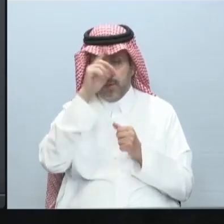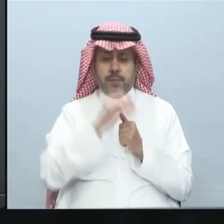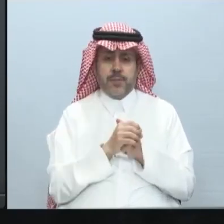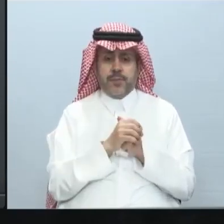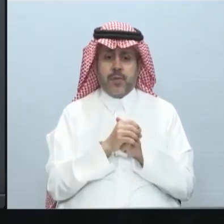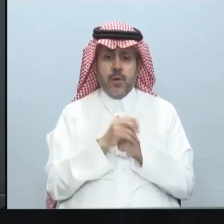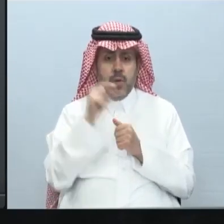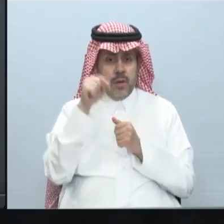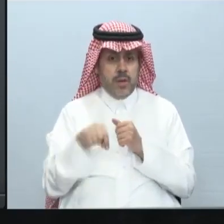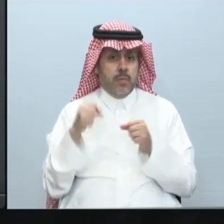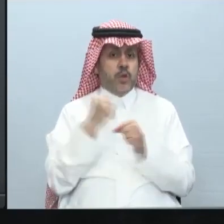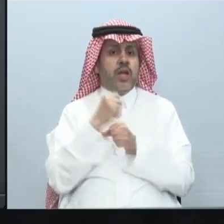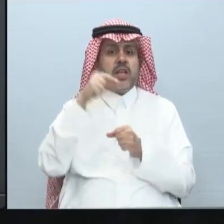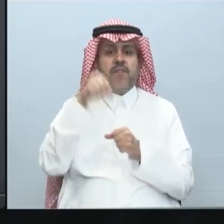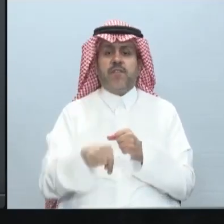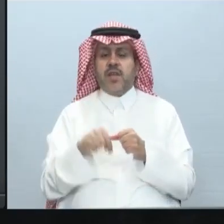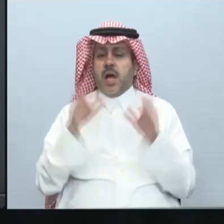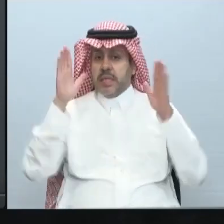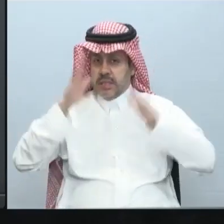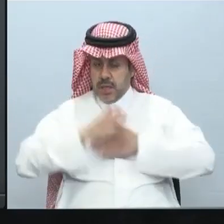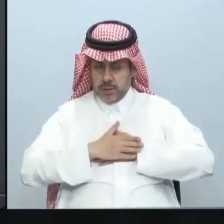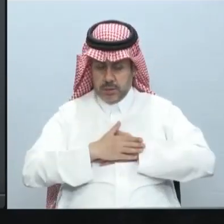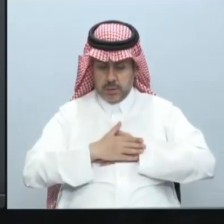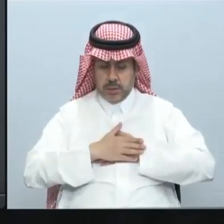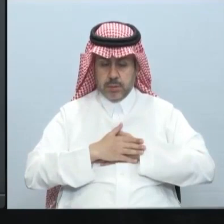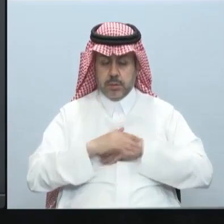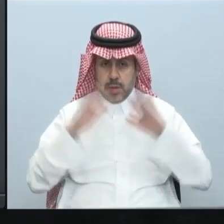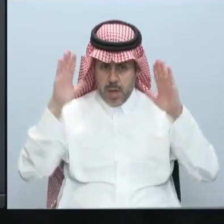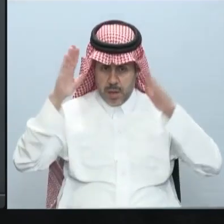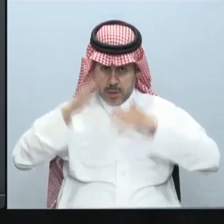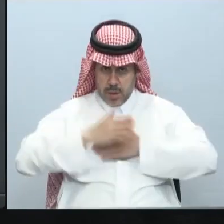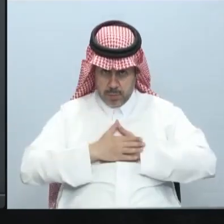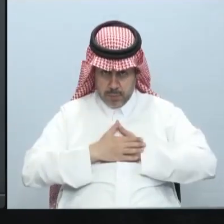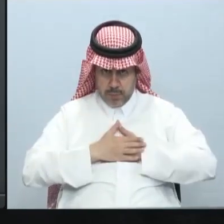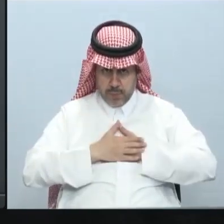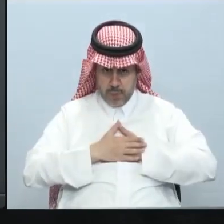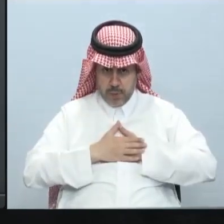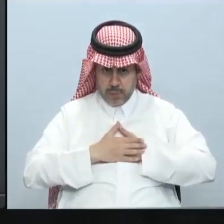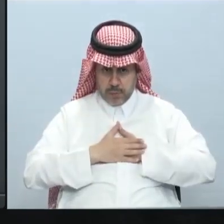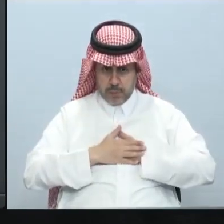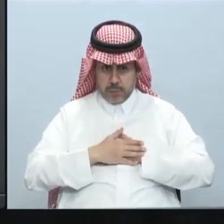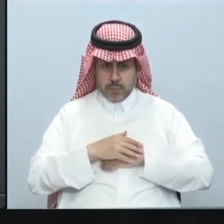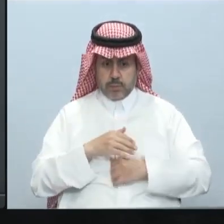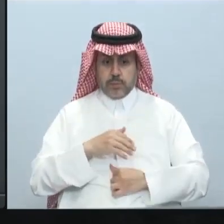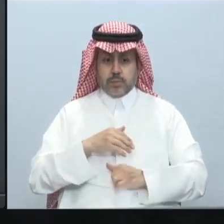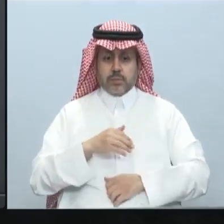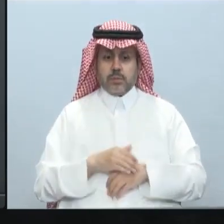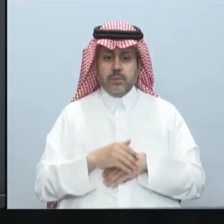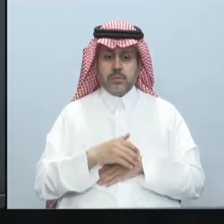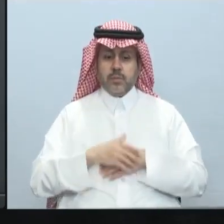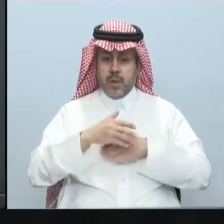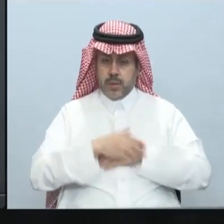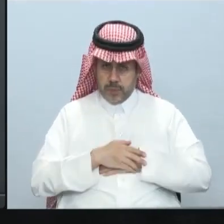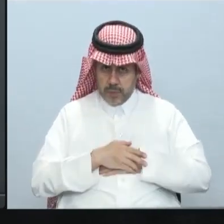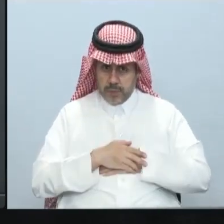وهذه متحققه في الصلاه فانت تقف بين يدي الله تضع يديك اليمنى على اليسرى كما قال الامام احمد وضع